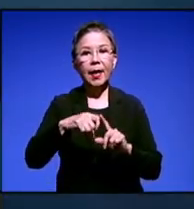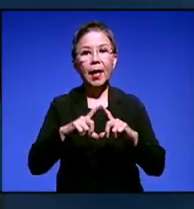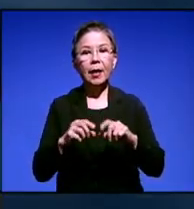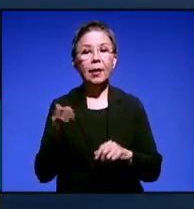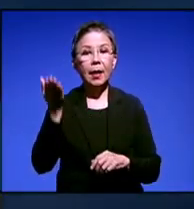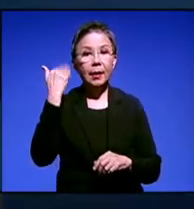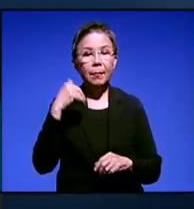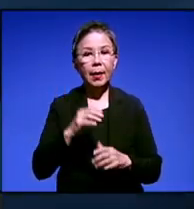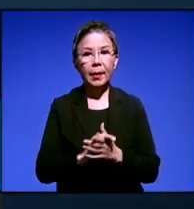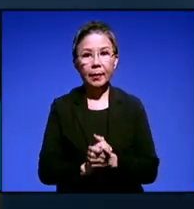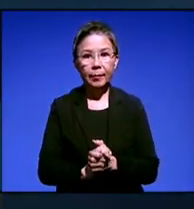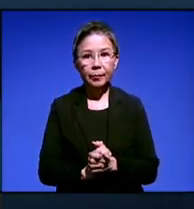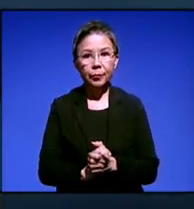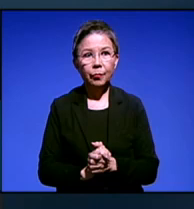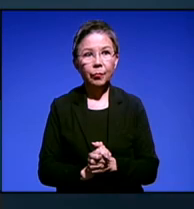kemarin.